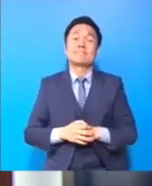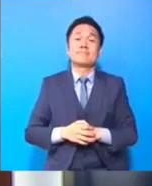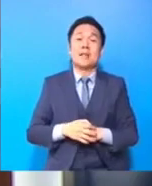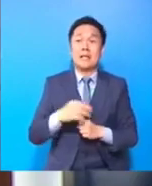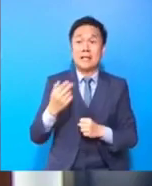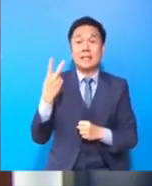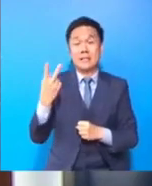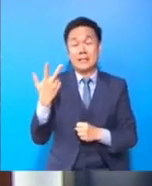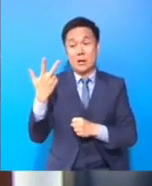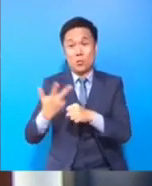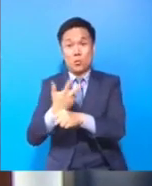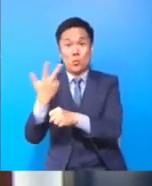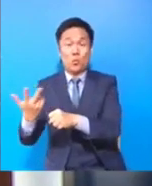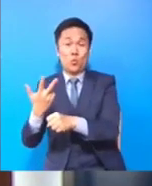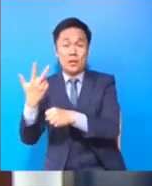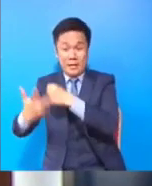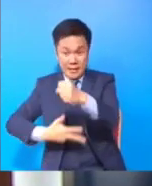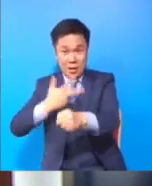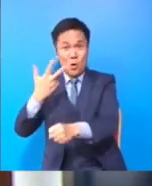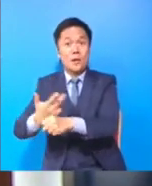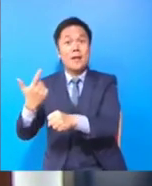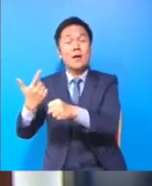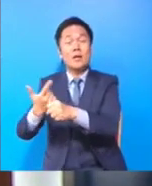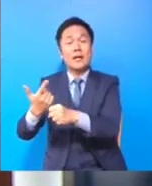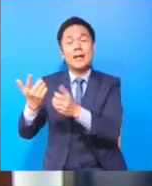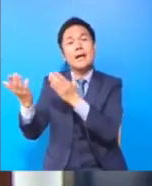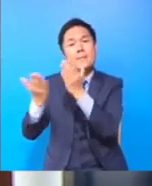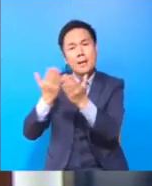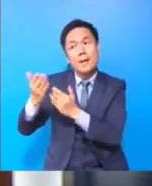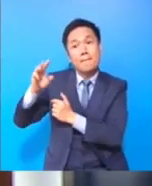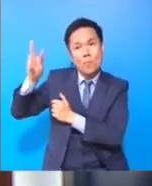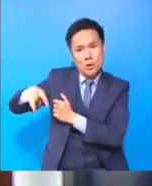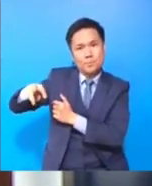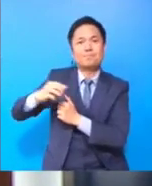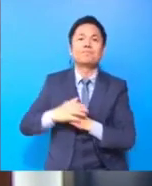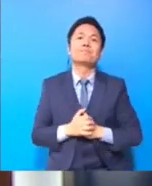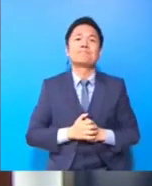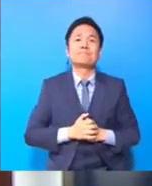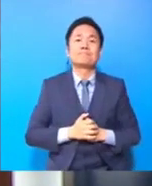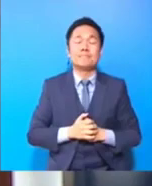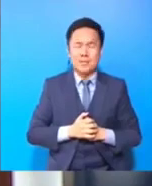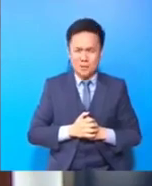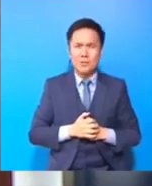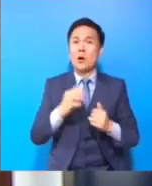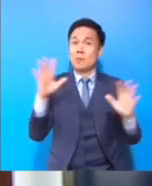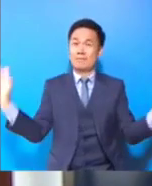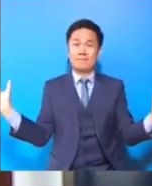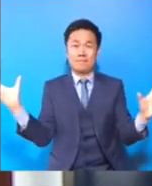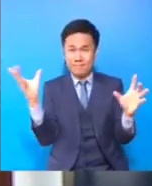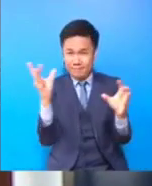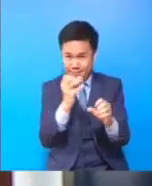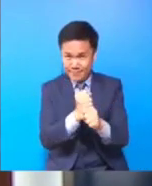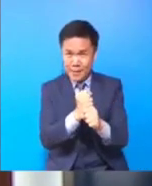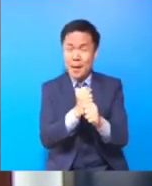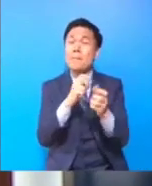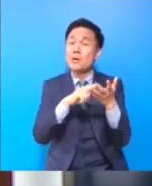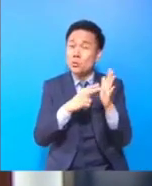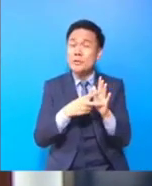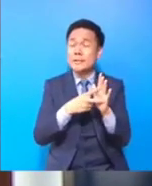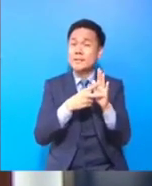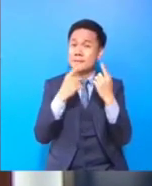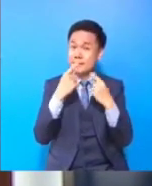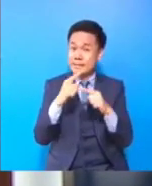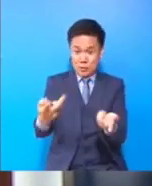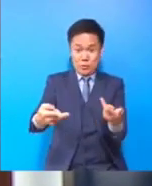untuk wajib dan servasi tulang bahu kontrak itu habis jadi apa yang seenaknya tekan sini itu betul pemberian